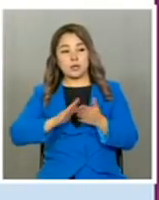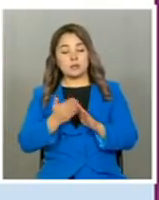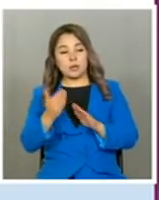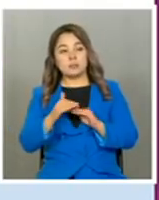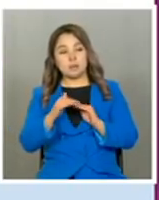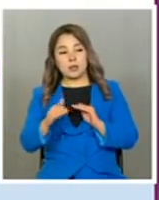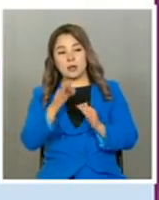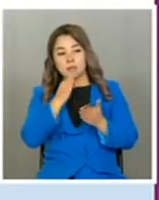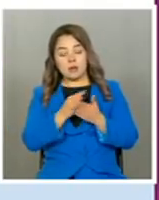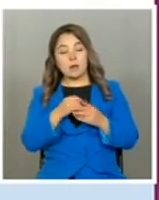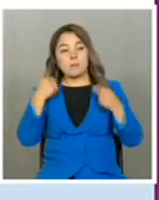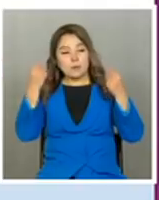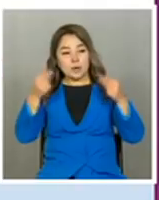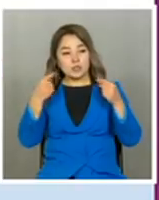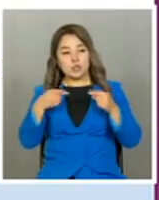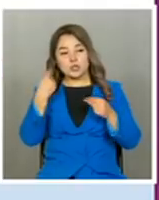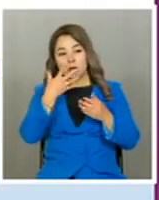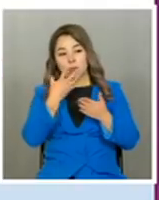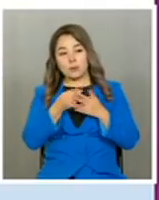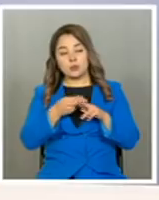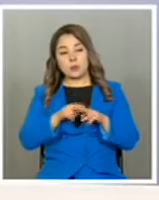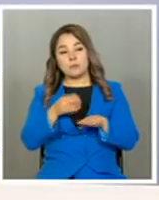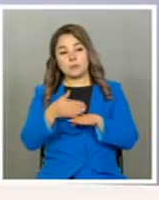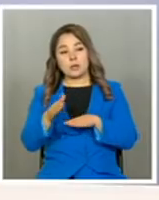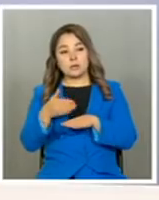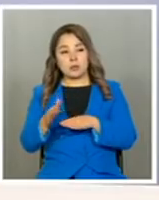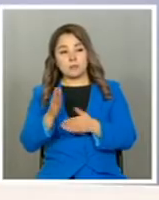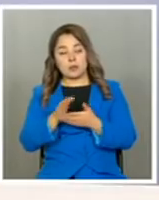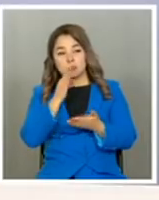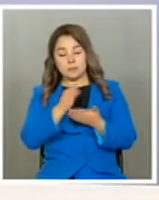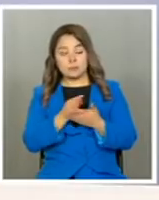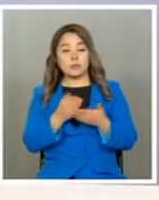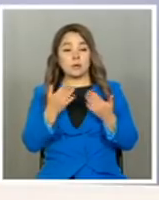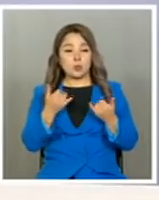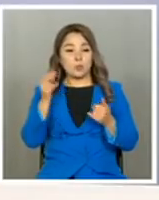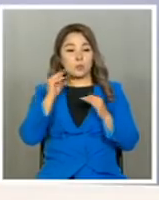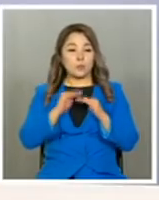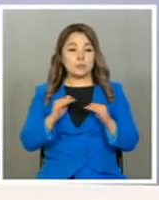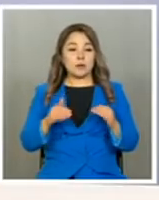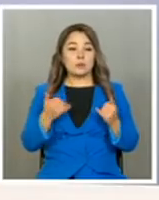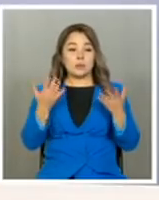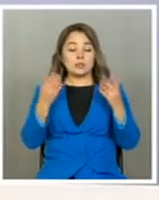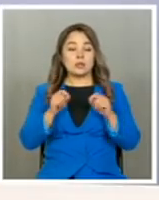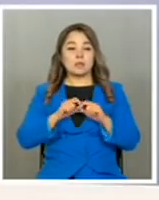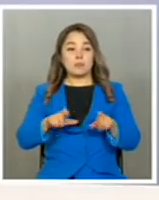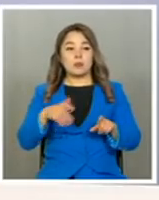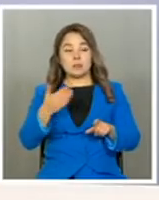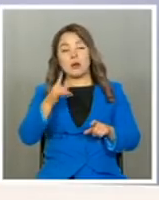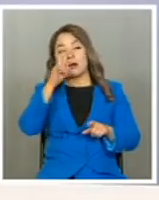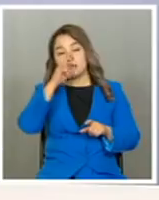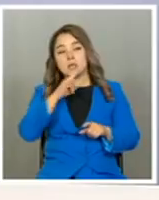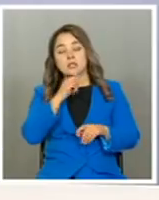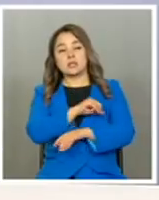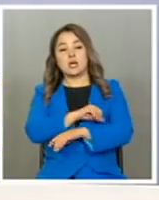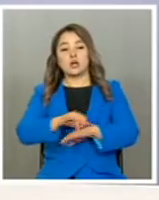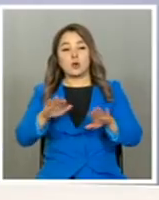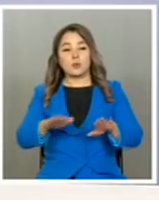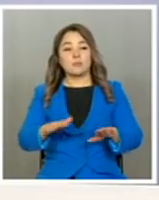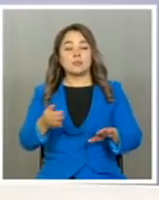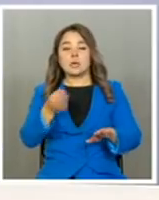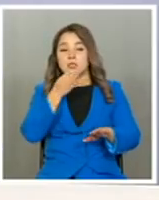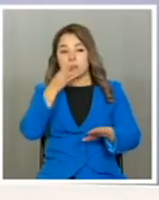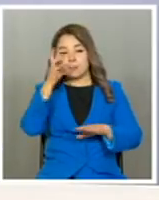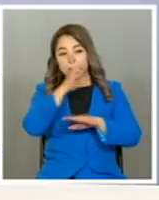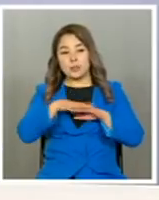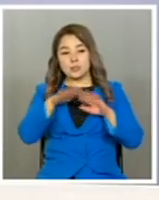теңсіздік малға жеке меншік болды. Оқушылар, сіздер бүгінгі сабақта Қазақстан территориясындағы ерте